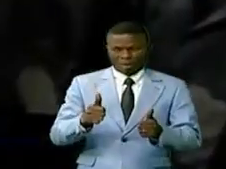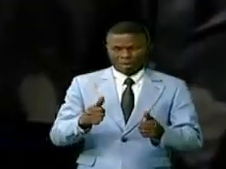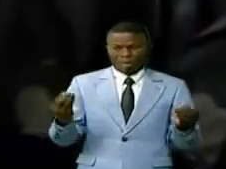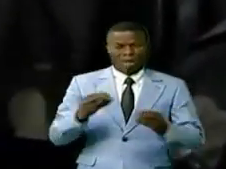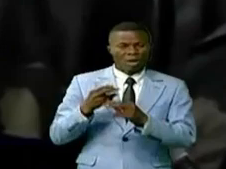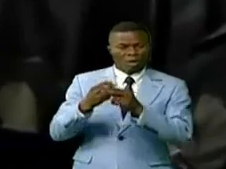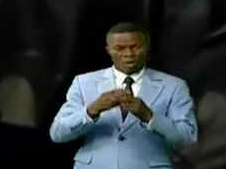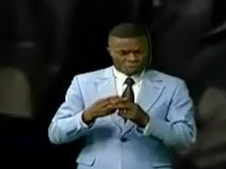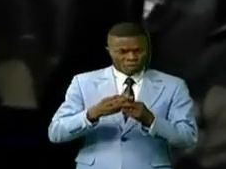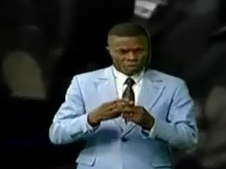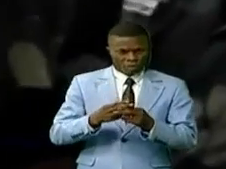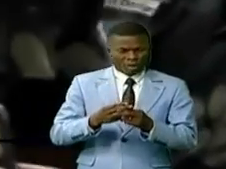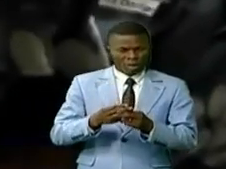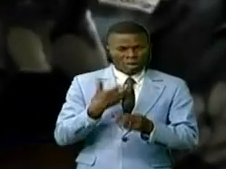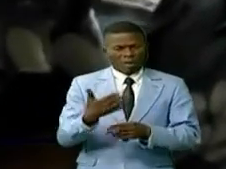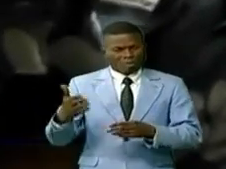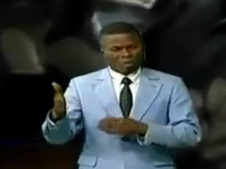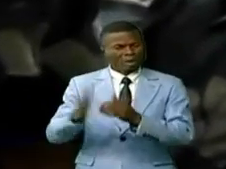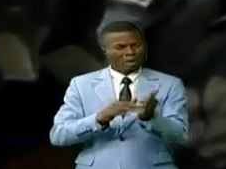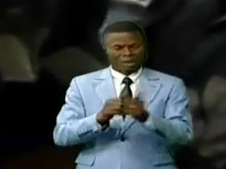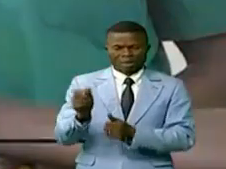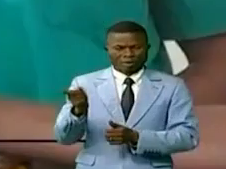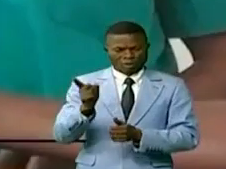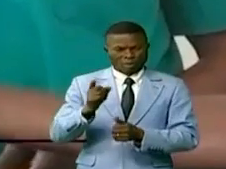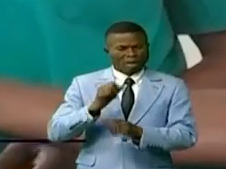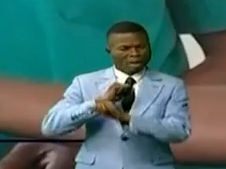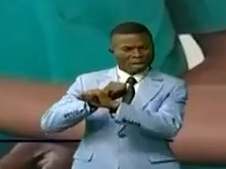ce qu'il soit bien entretenu